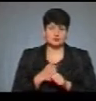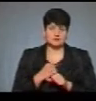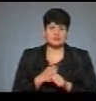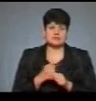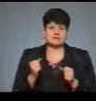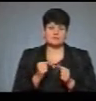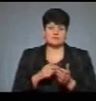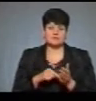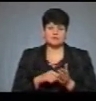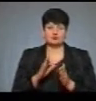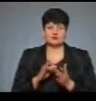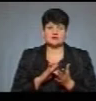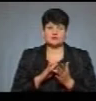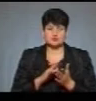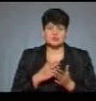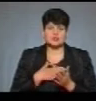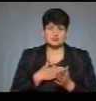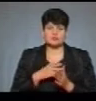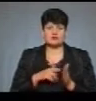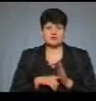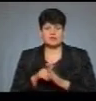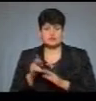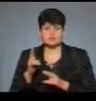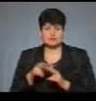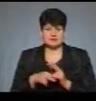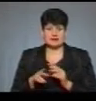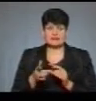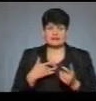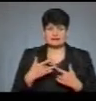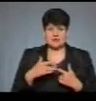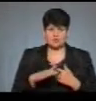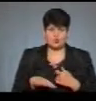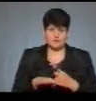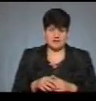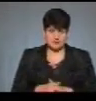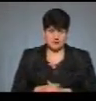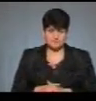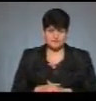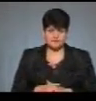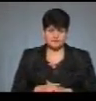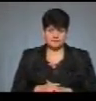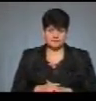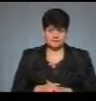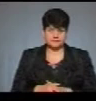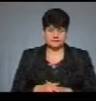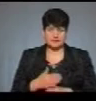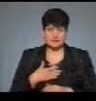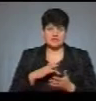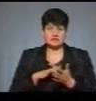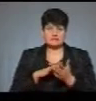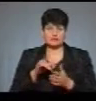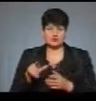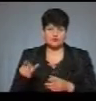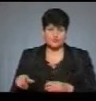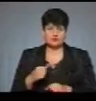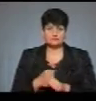містечка дуже часто екскурсії наші або починаються, або завершуються на театральному майдані. А також наші екскурсоводи